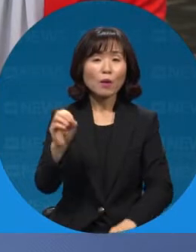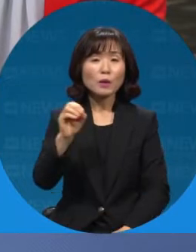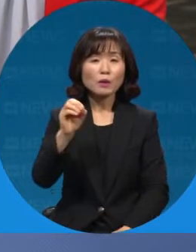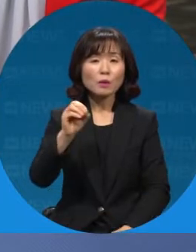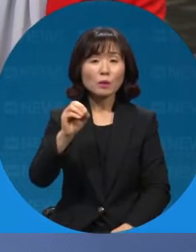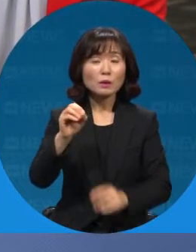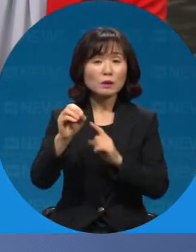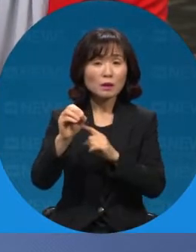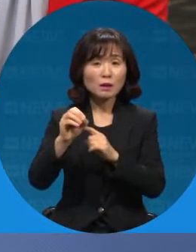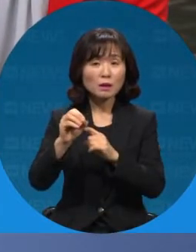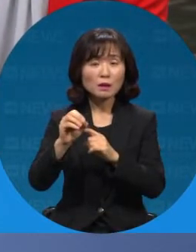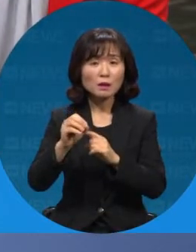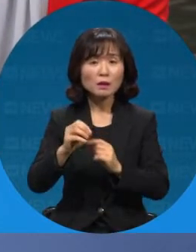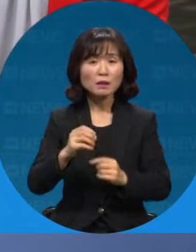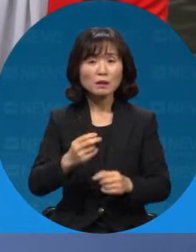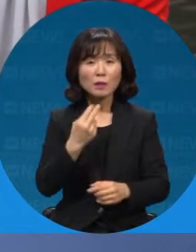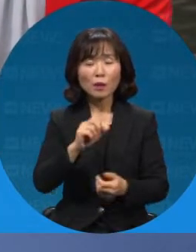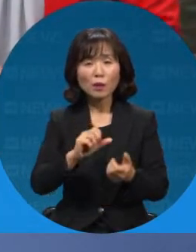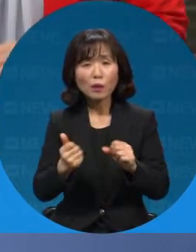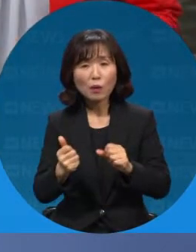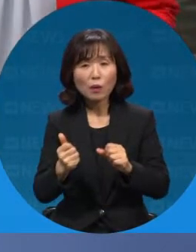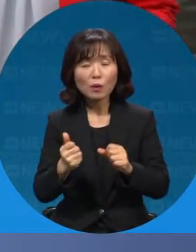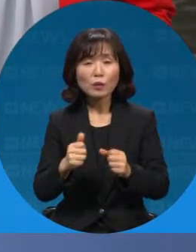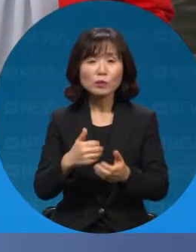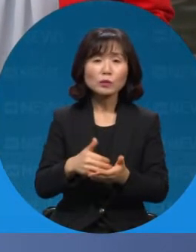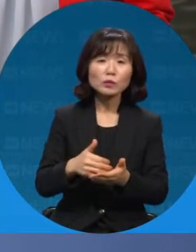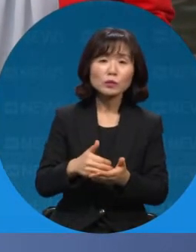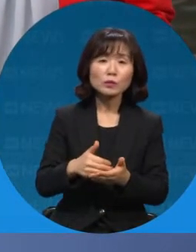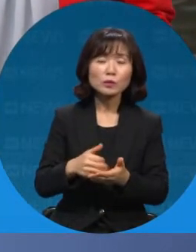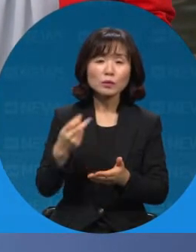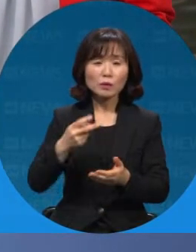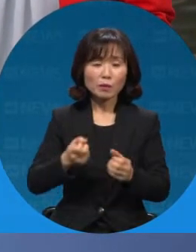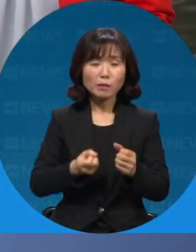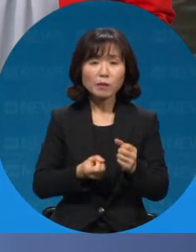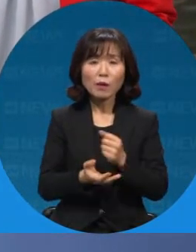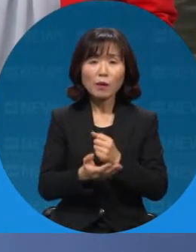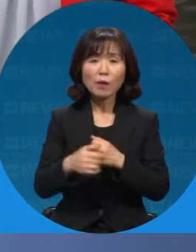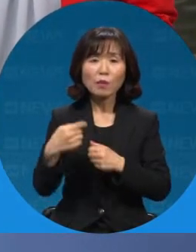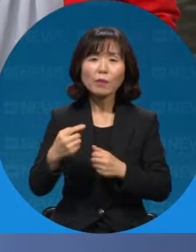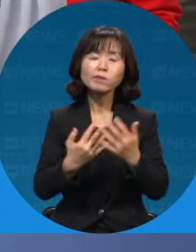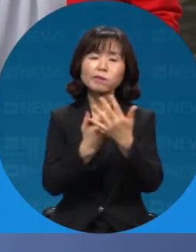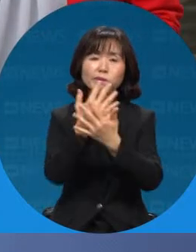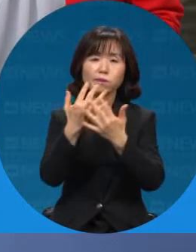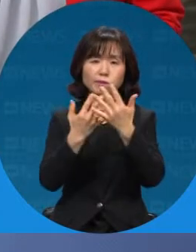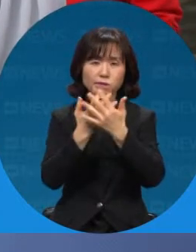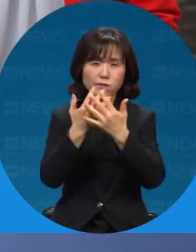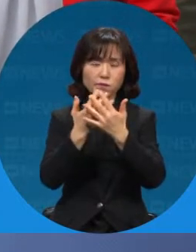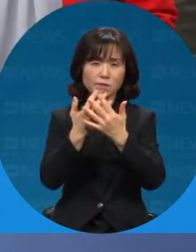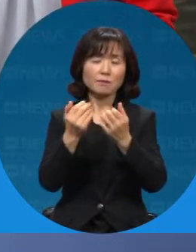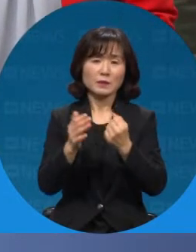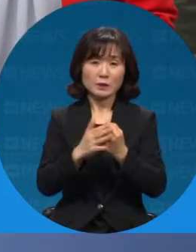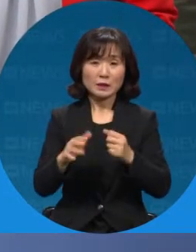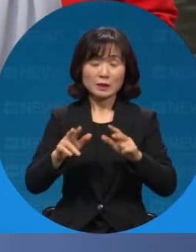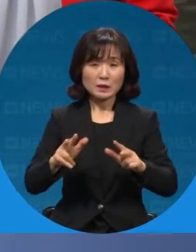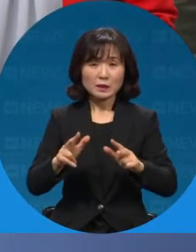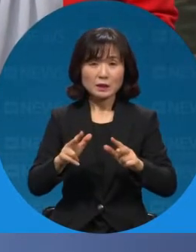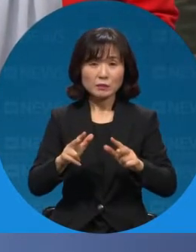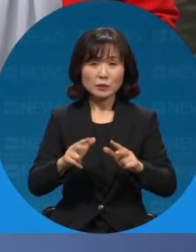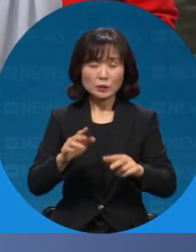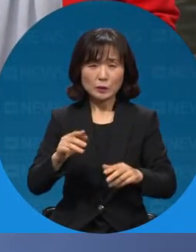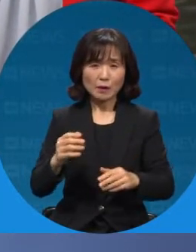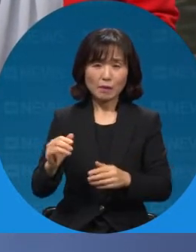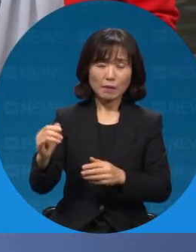아직까지 치명 유리나 대 유행이었던 식으로 영향을 미칠지 가부 락스 하기 때문인데요 우선은 지배 종이 되는 것은